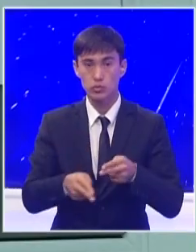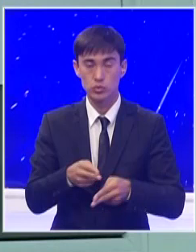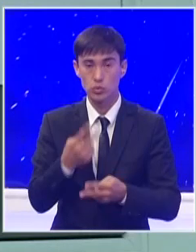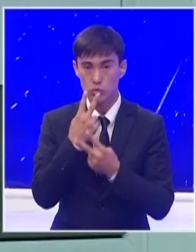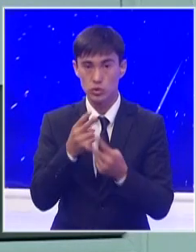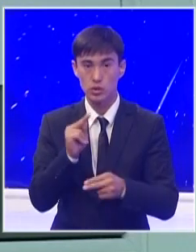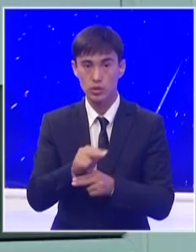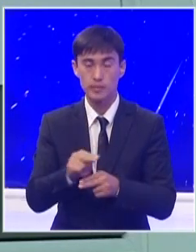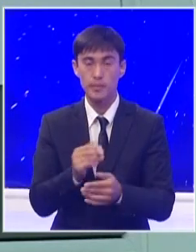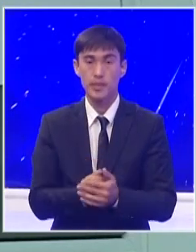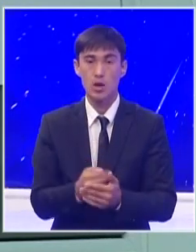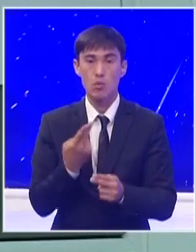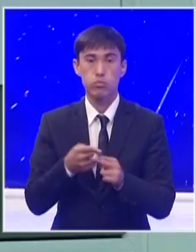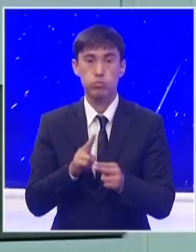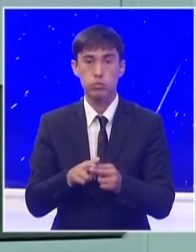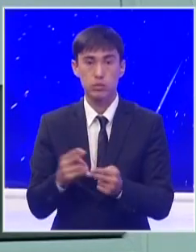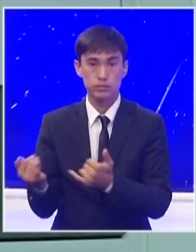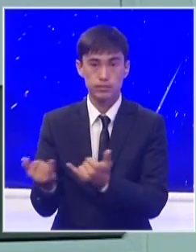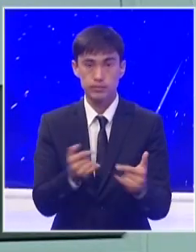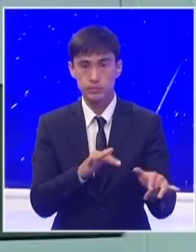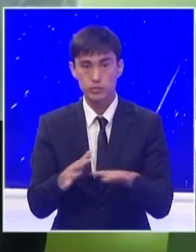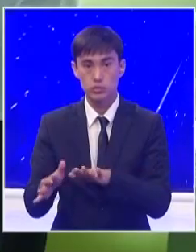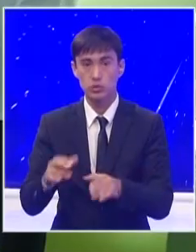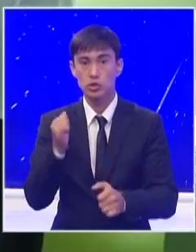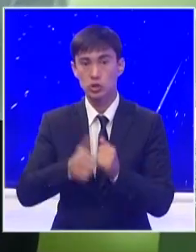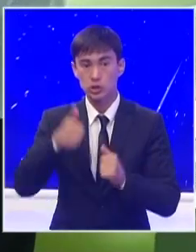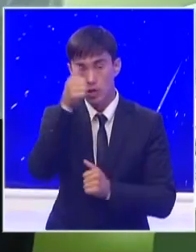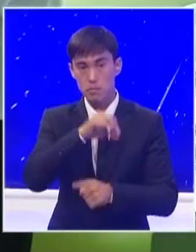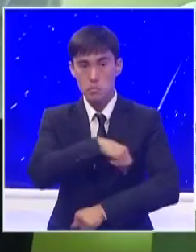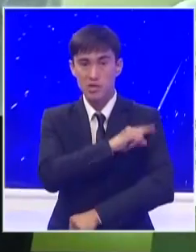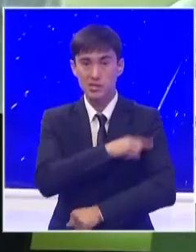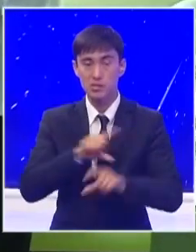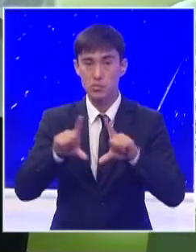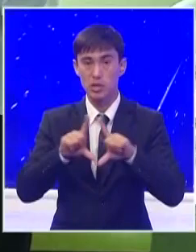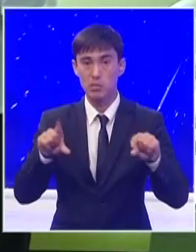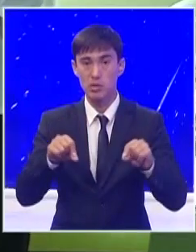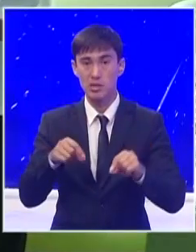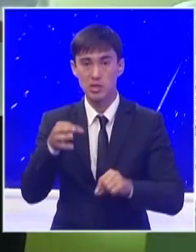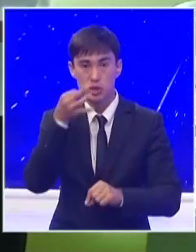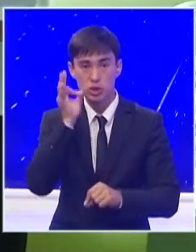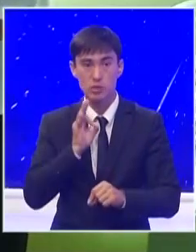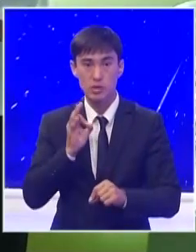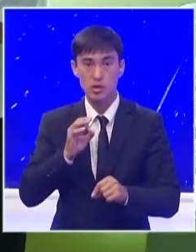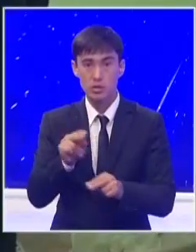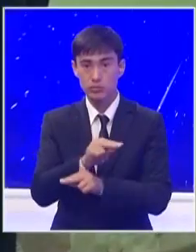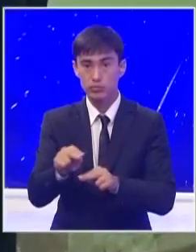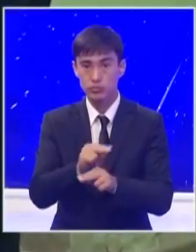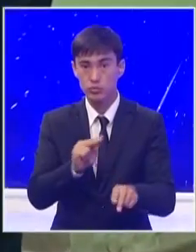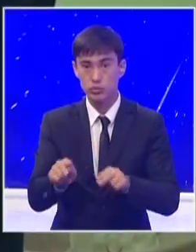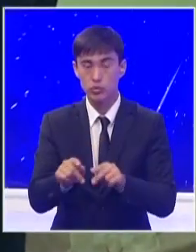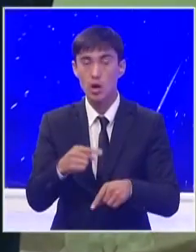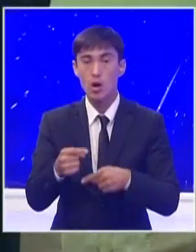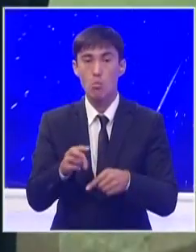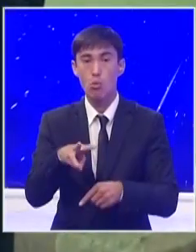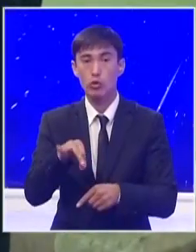Нұрлан Арыновтың алғашқы қайырымдылық отасы емес. Ол жыл сайын облыстың медициналық мекемелерінде шеберлік сыныбын өткізіп тұрады.